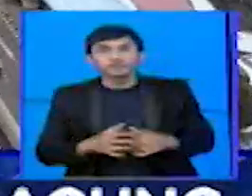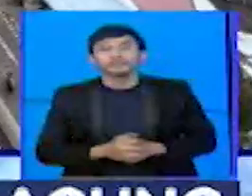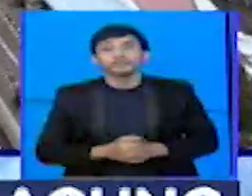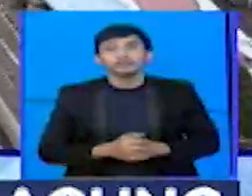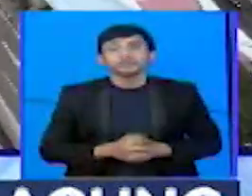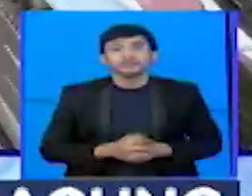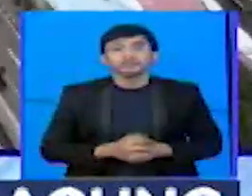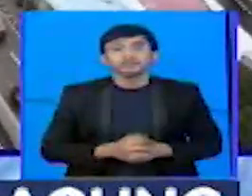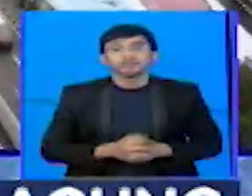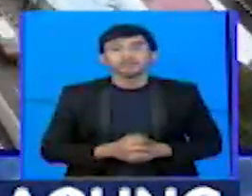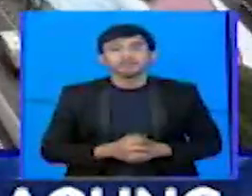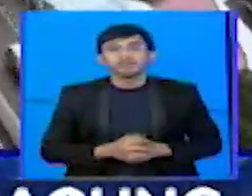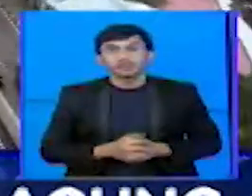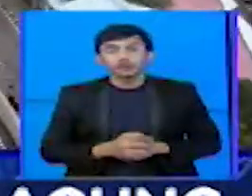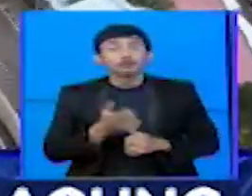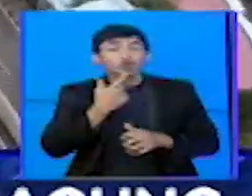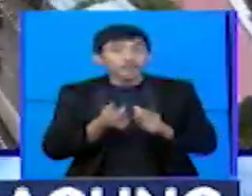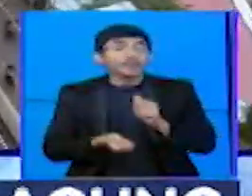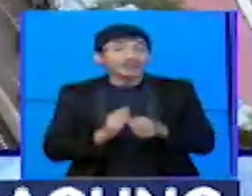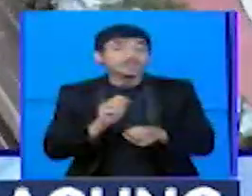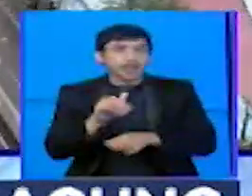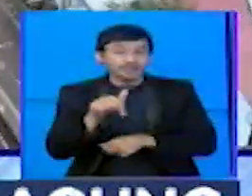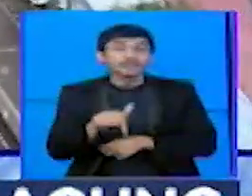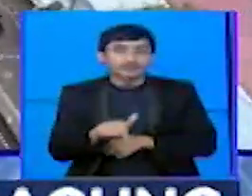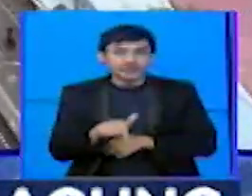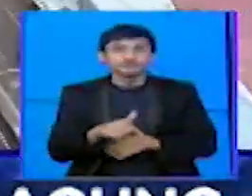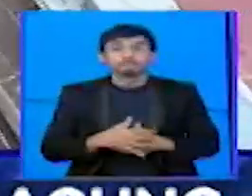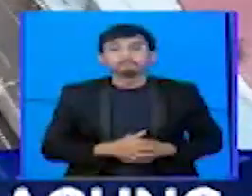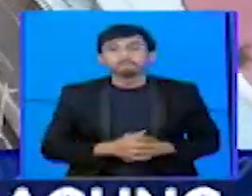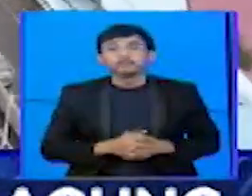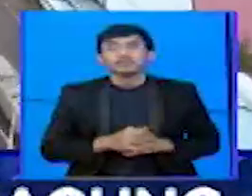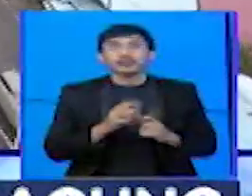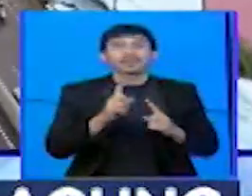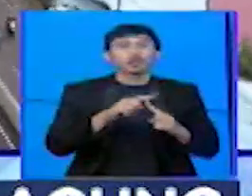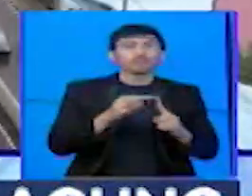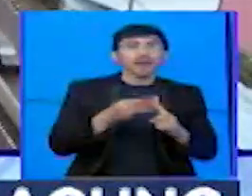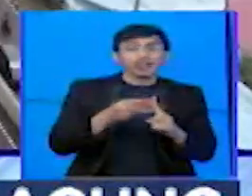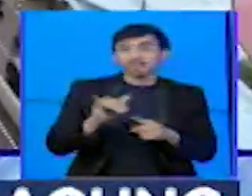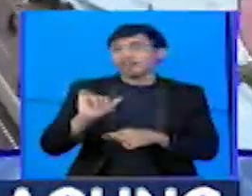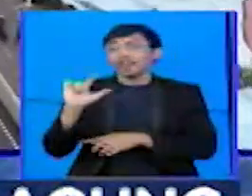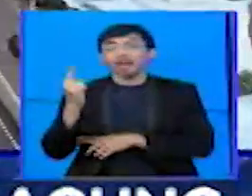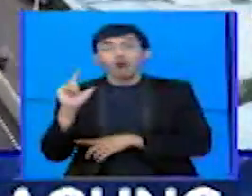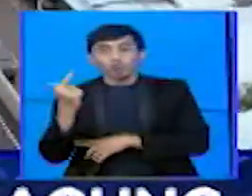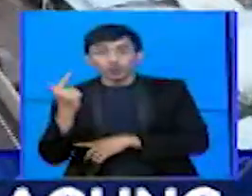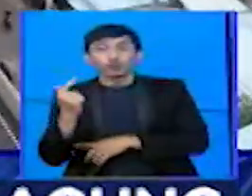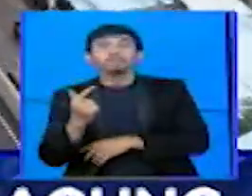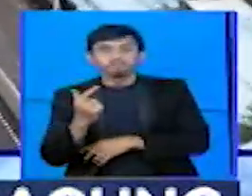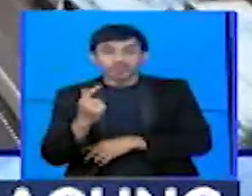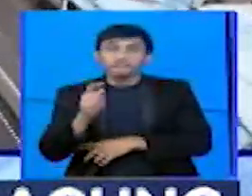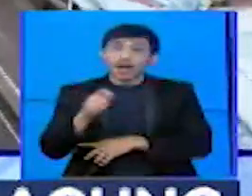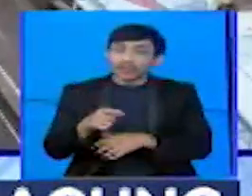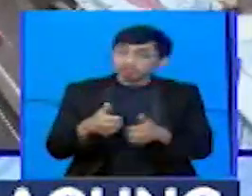berkaitan dengan fase uji coba memang untuk jalan layang non tol Tanjung Barat dan juga Lenteng Agung ini a dapat digunakan oleh